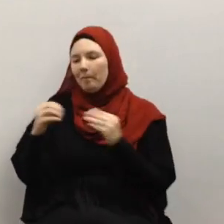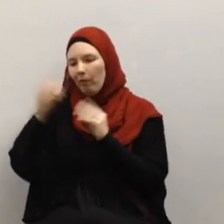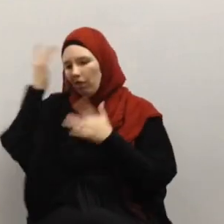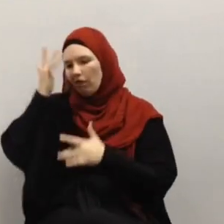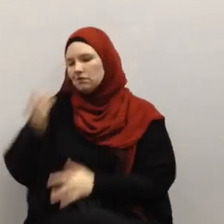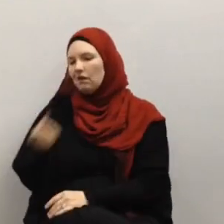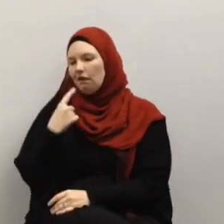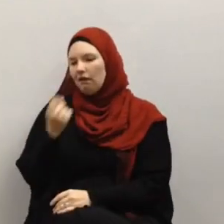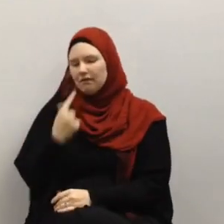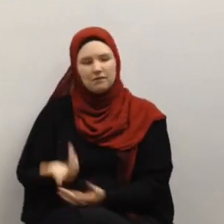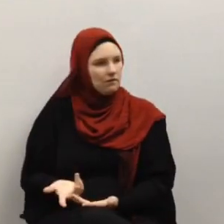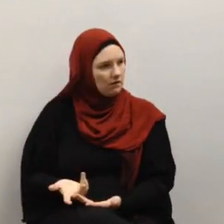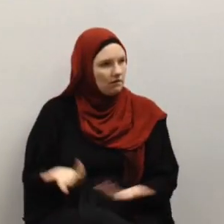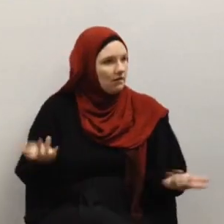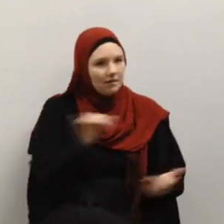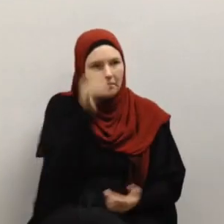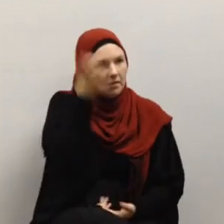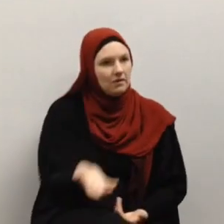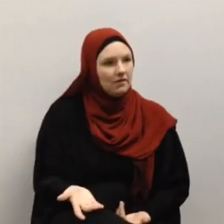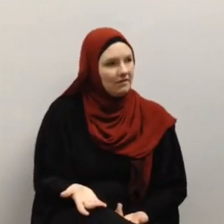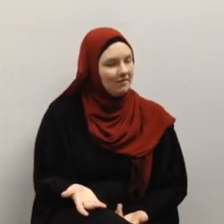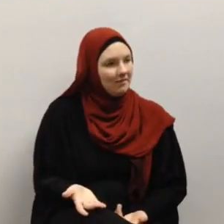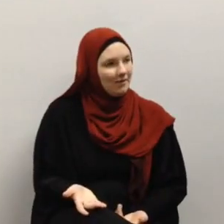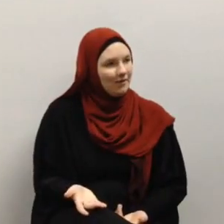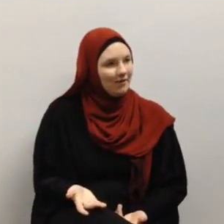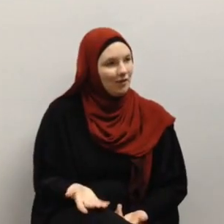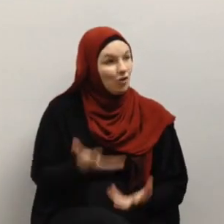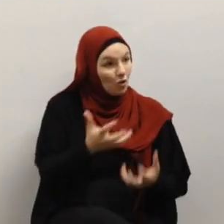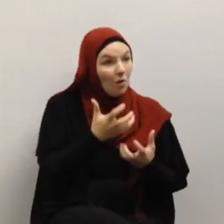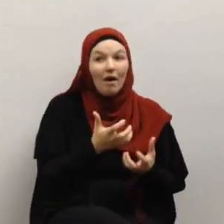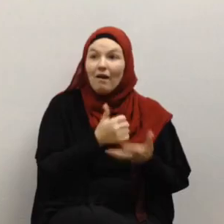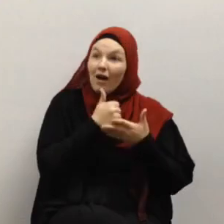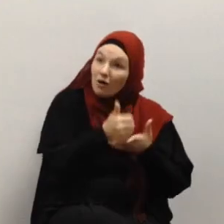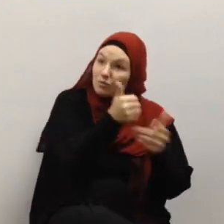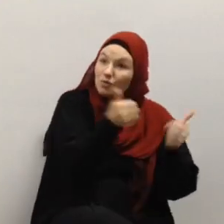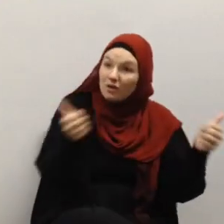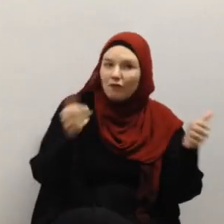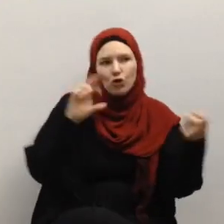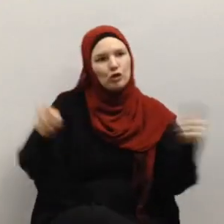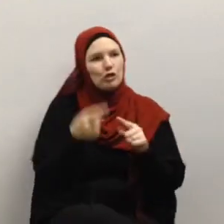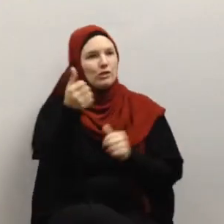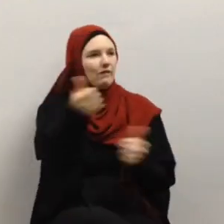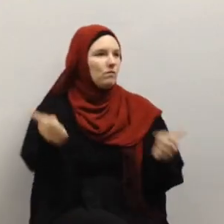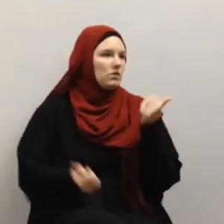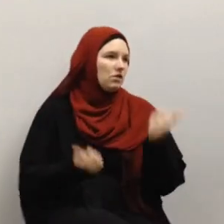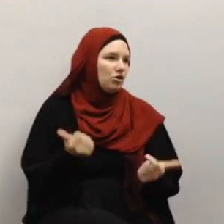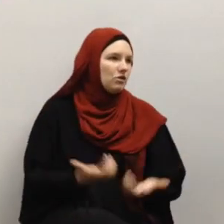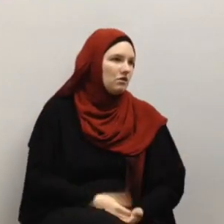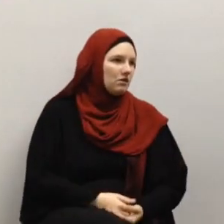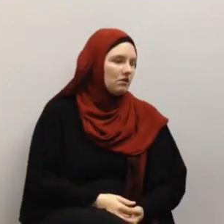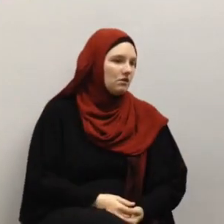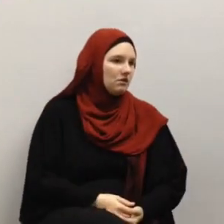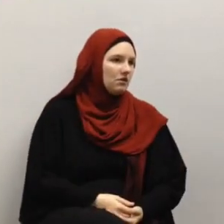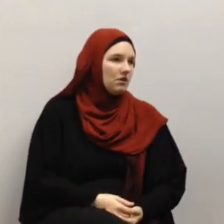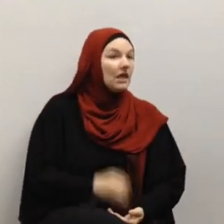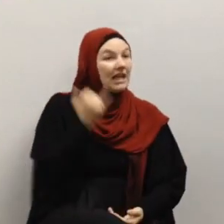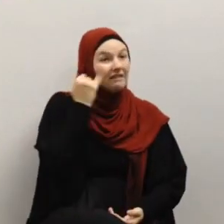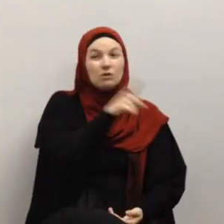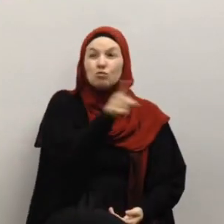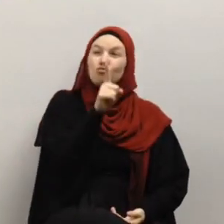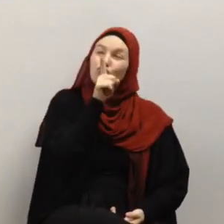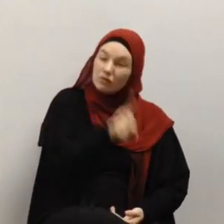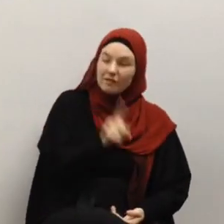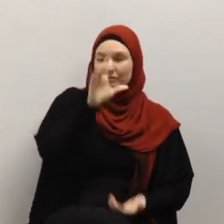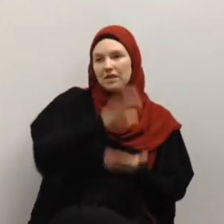And then the question, وَمَنْ أَحْسَنُ مِنَ اللَّهِ حُكْمًا لِقَوْمٍ يُوقِنُونَ. If you truly believe in Allah, ask